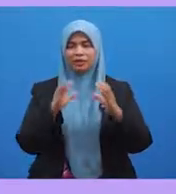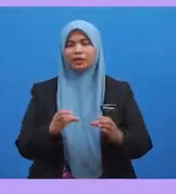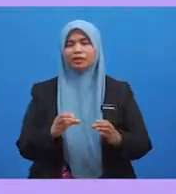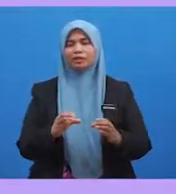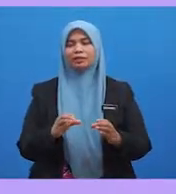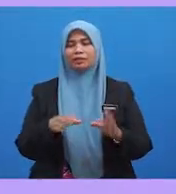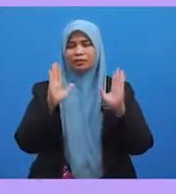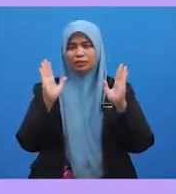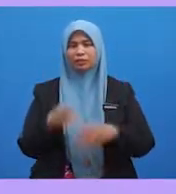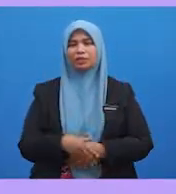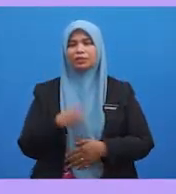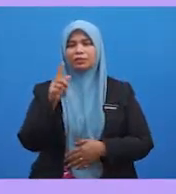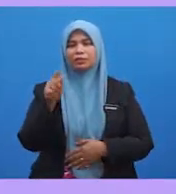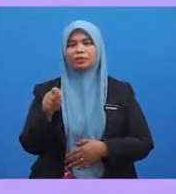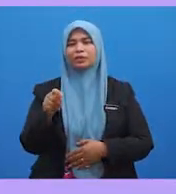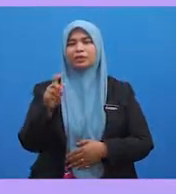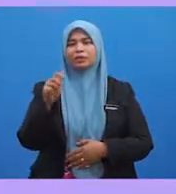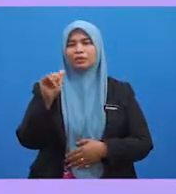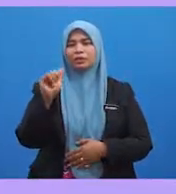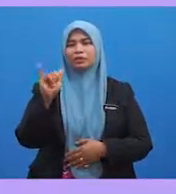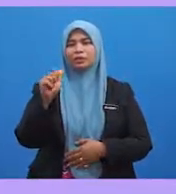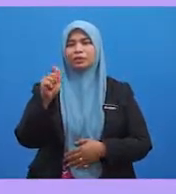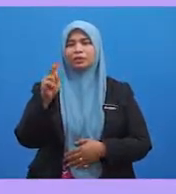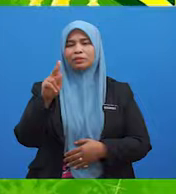kaifiat solat sunat tahiyatul masjid.